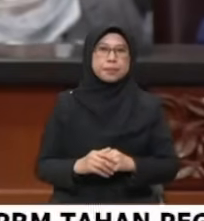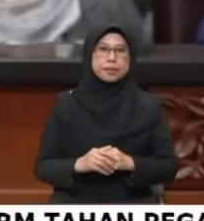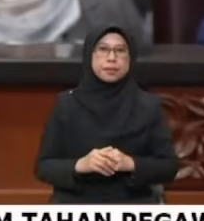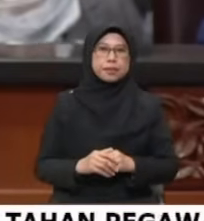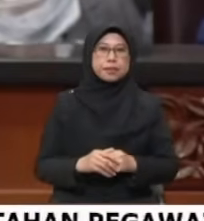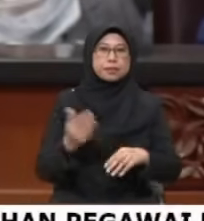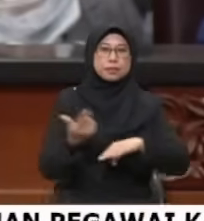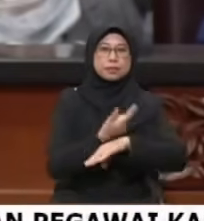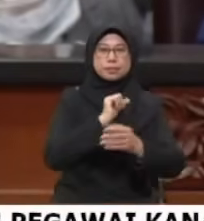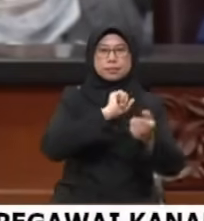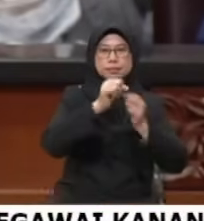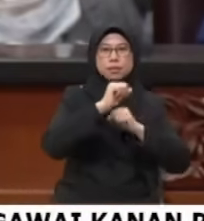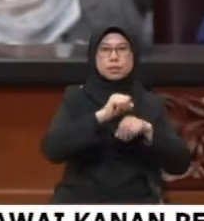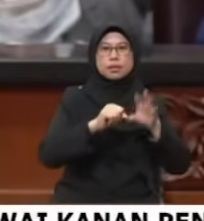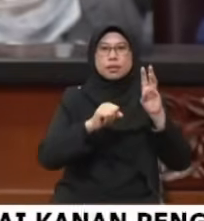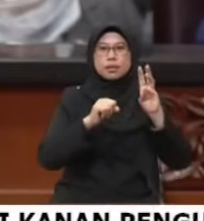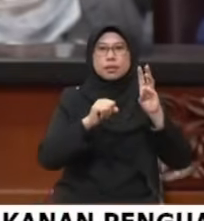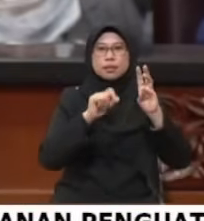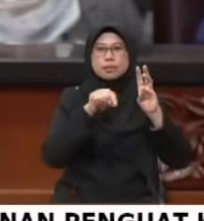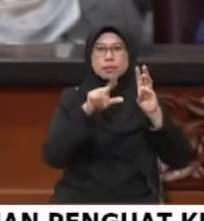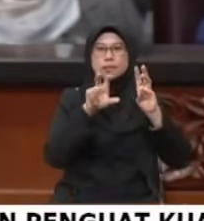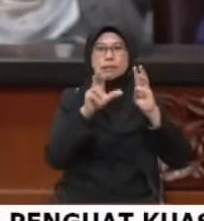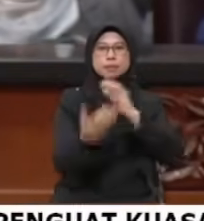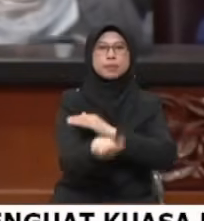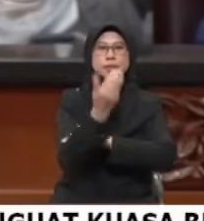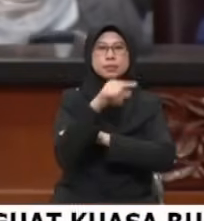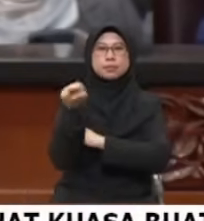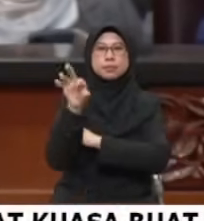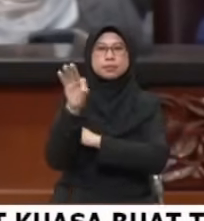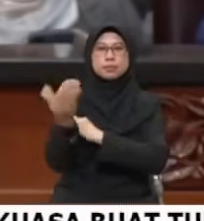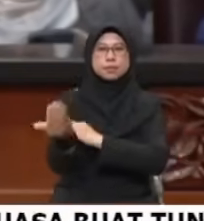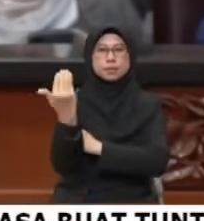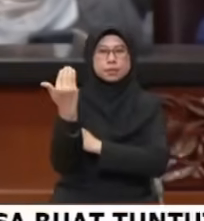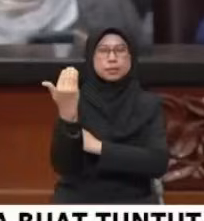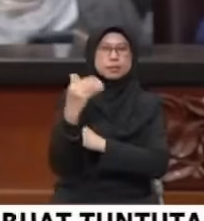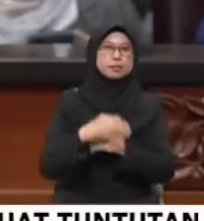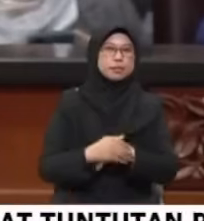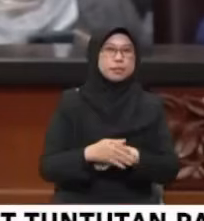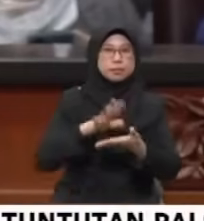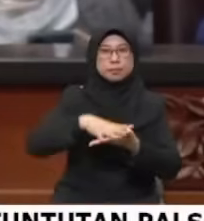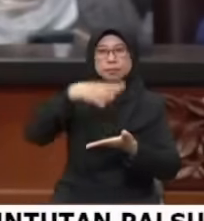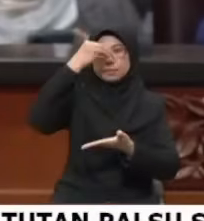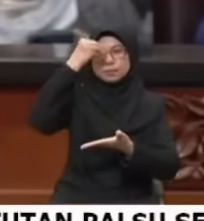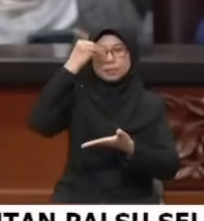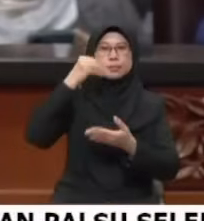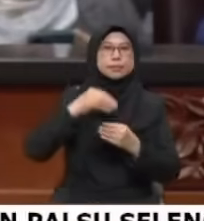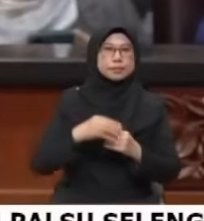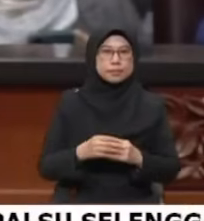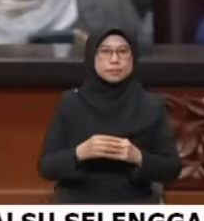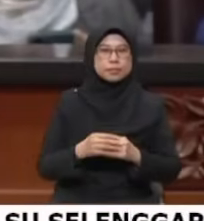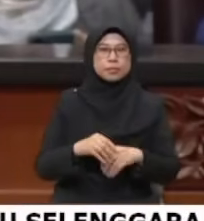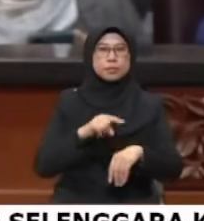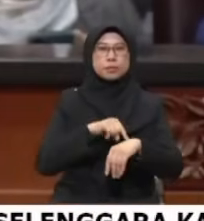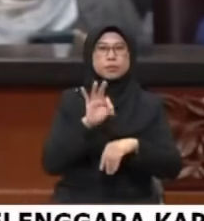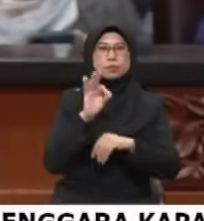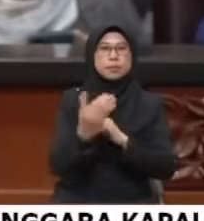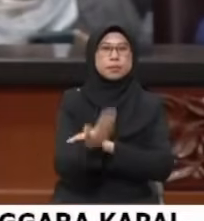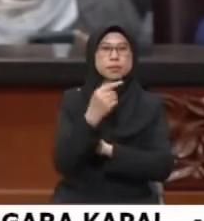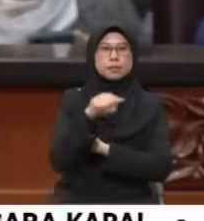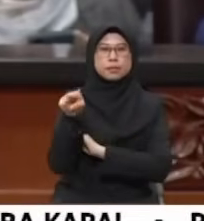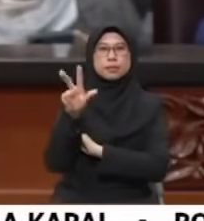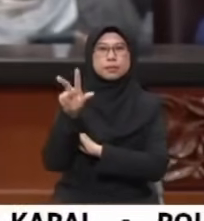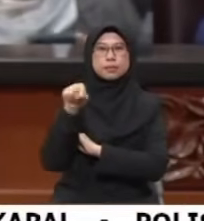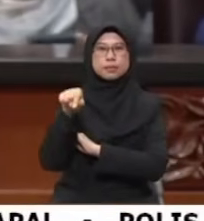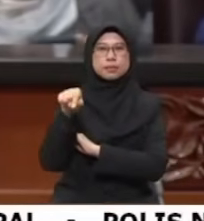sesi latihan sukan 6:30 pagi sehingga 9 pagi sesi pengajaran dan pembelajaran 9 pagi sehingga